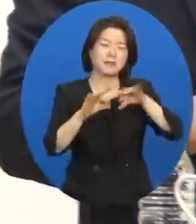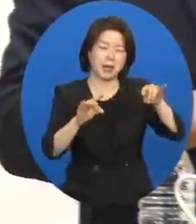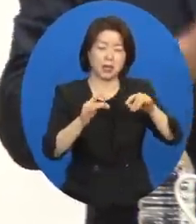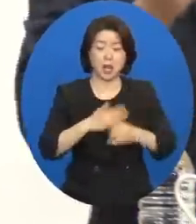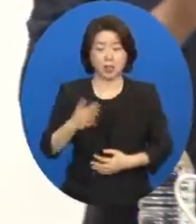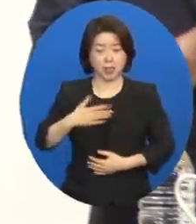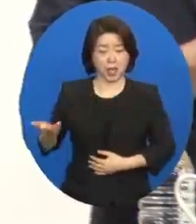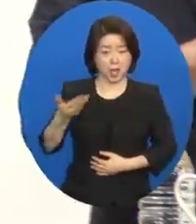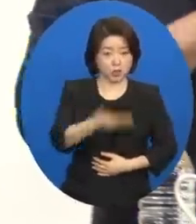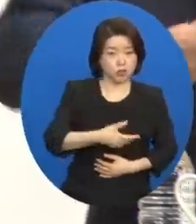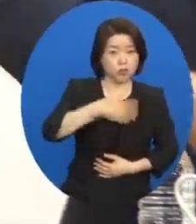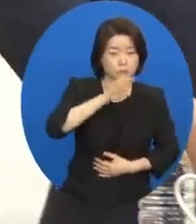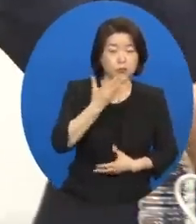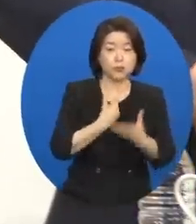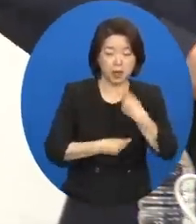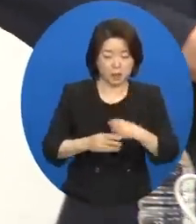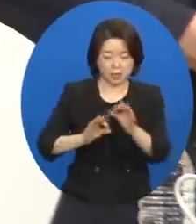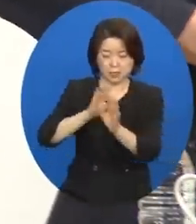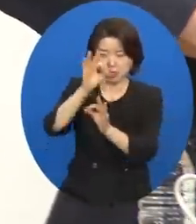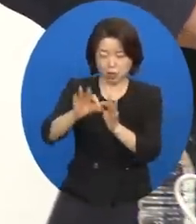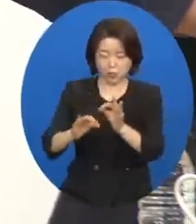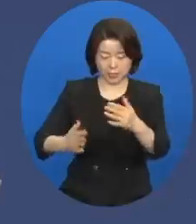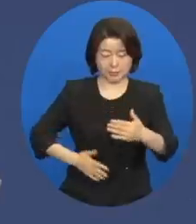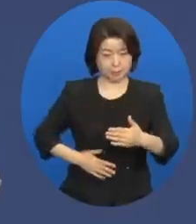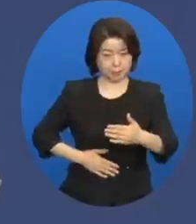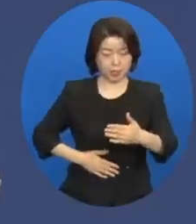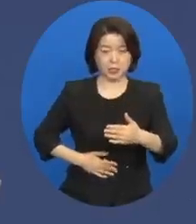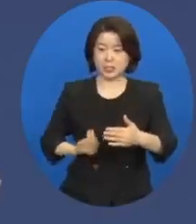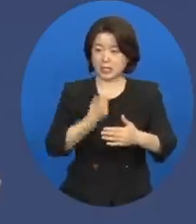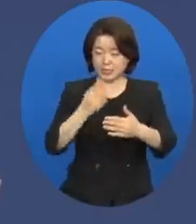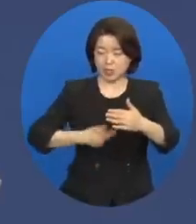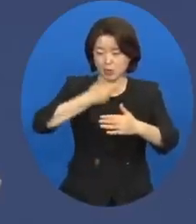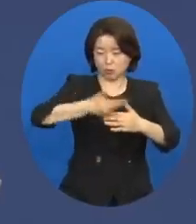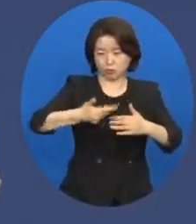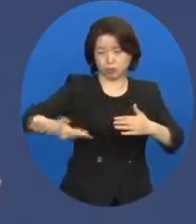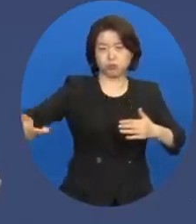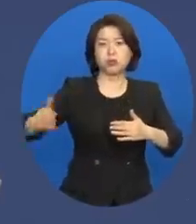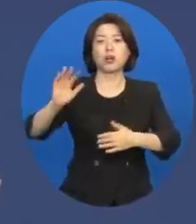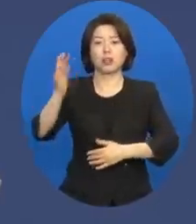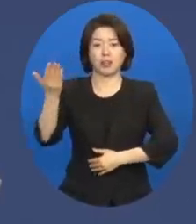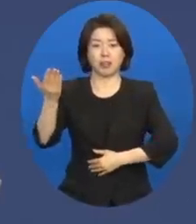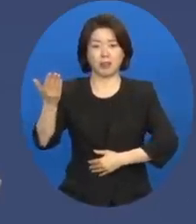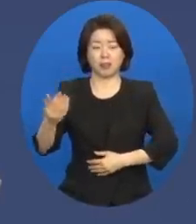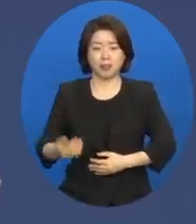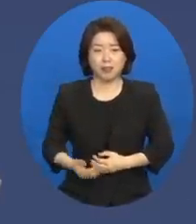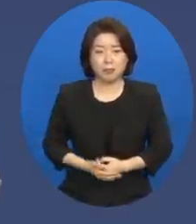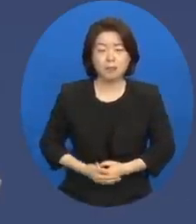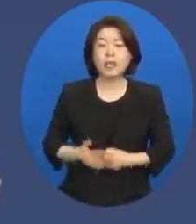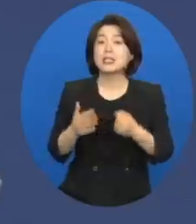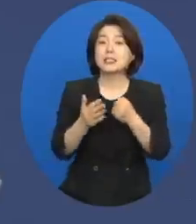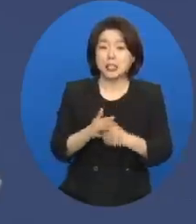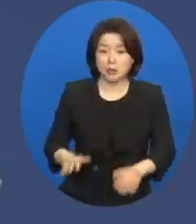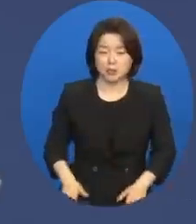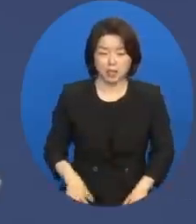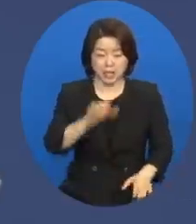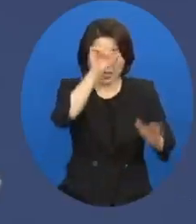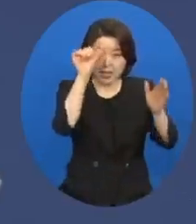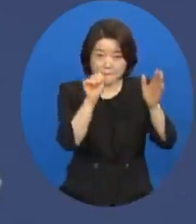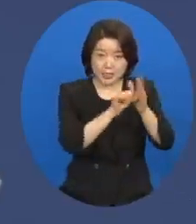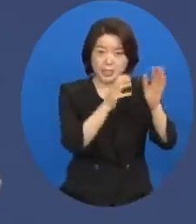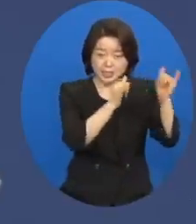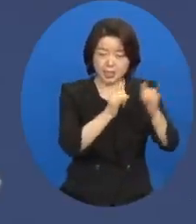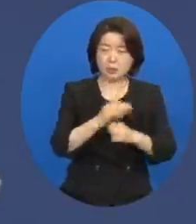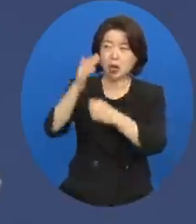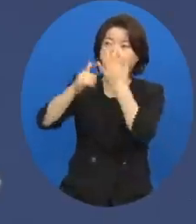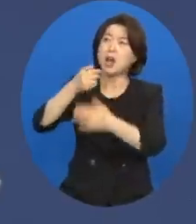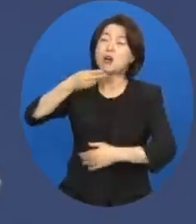먹는 자는 영원히 그 배에서 생수강이 흘러넘쳐나리라. 그러니까 인생이 하나님